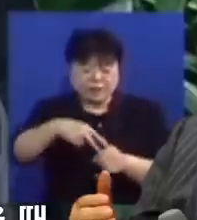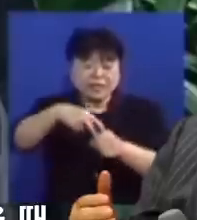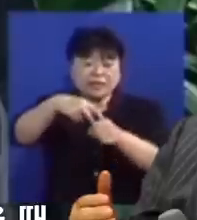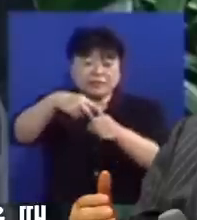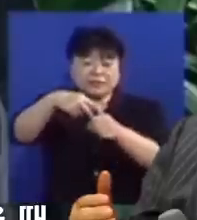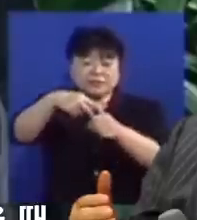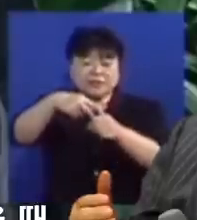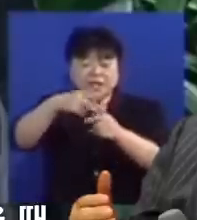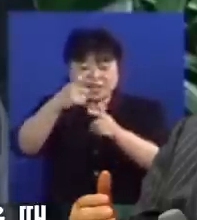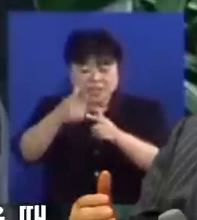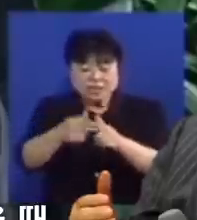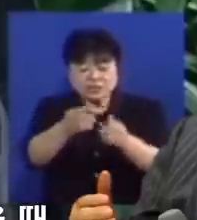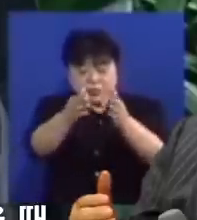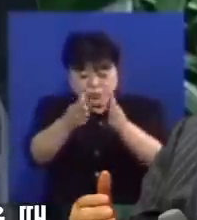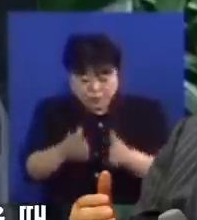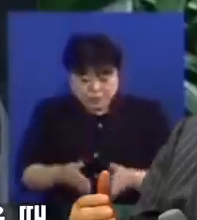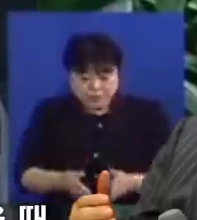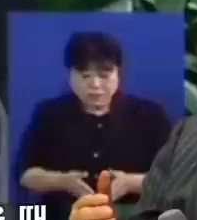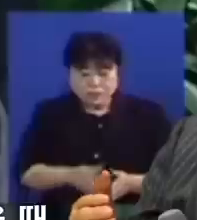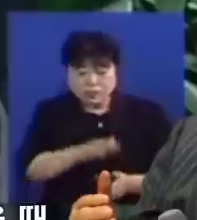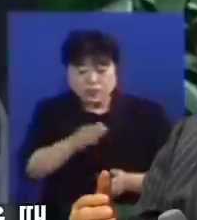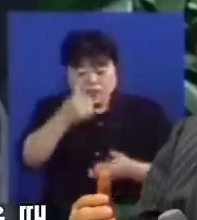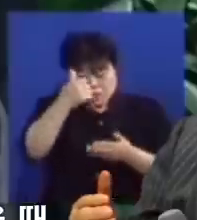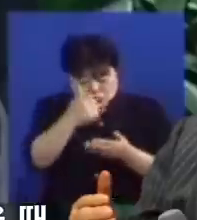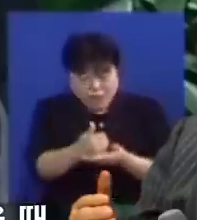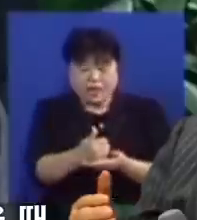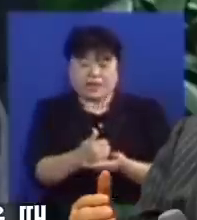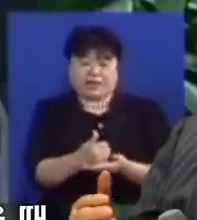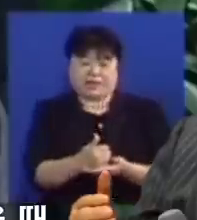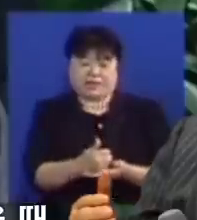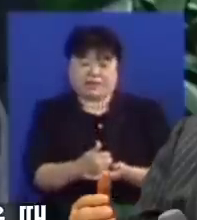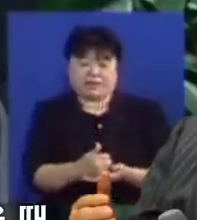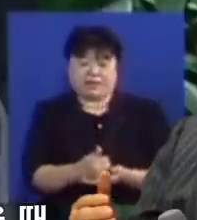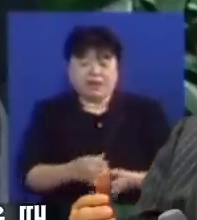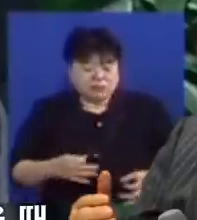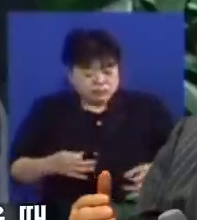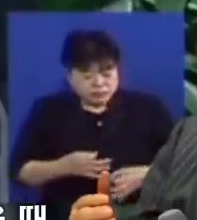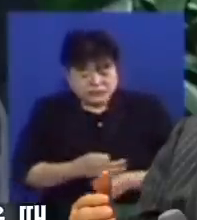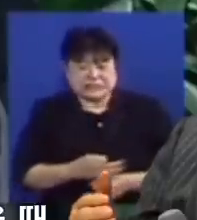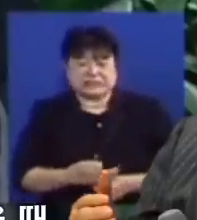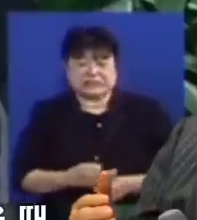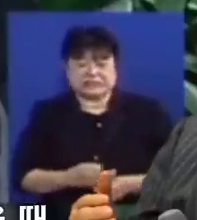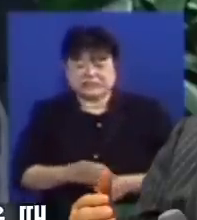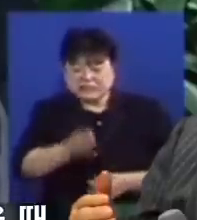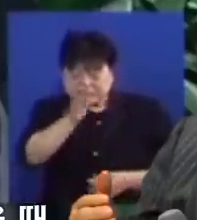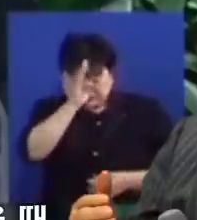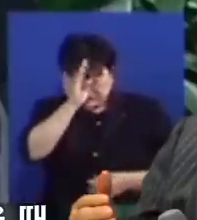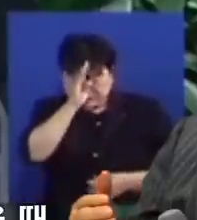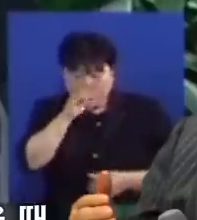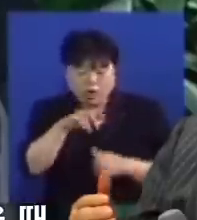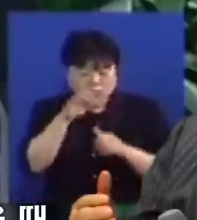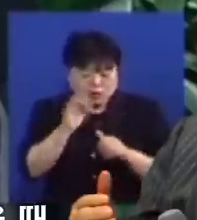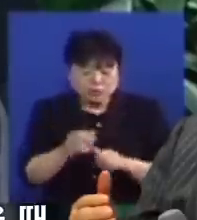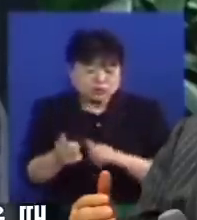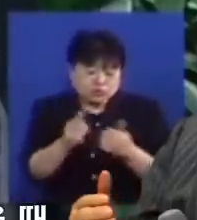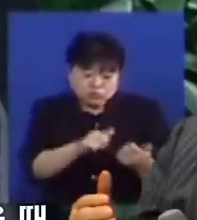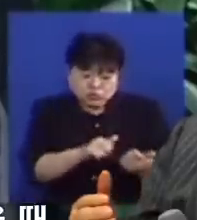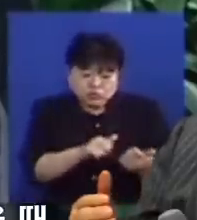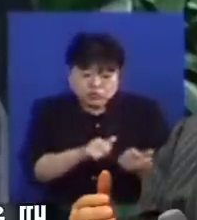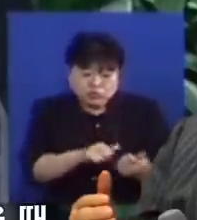달려있는데 그 예수님을 통해서 우리의 죄도 불의도 질병도 저주도 죽음도